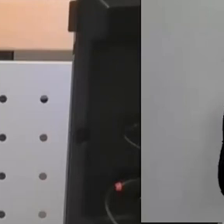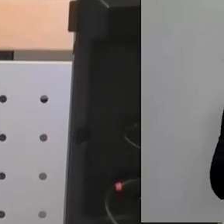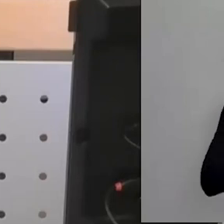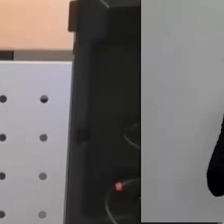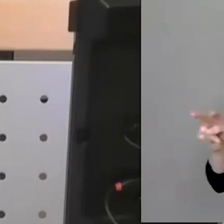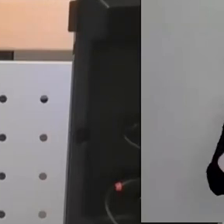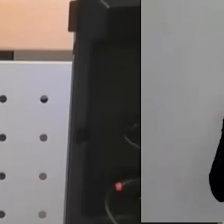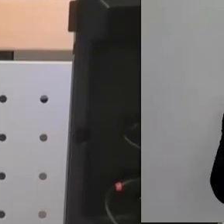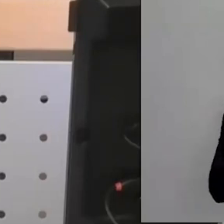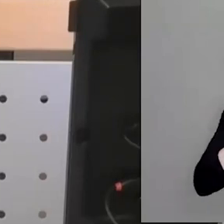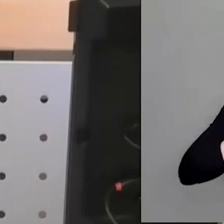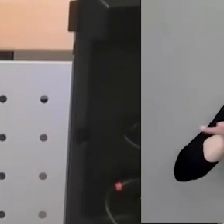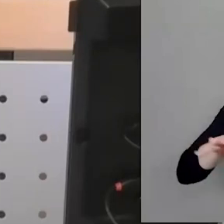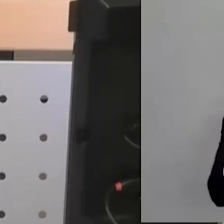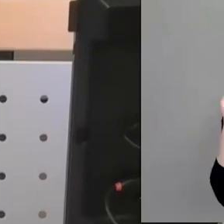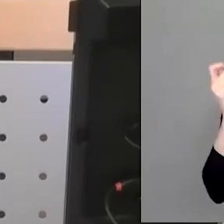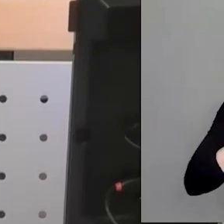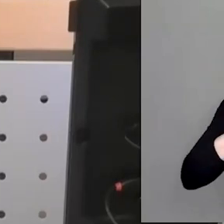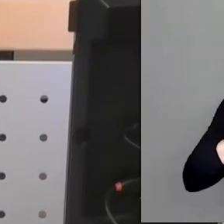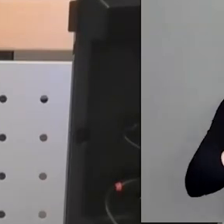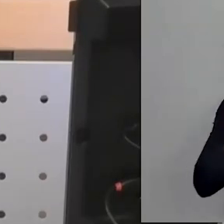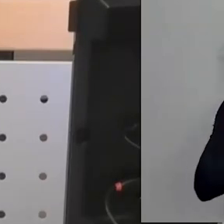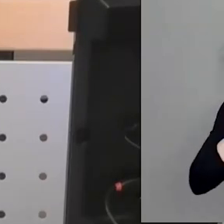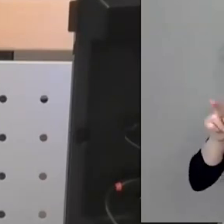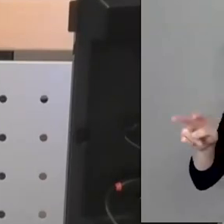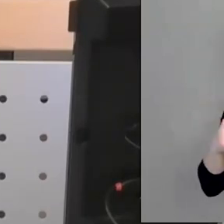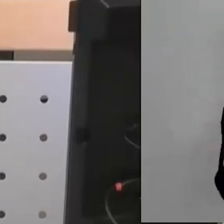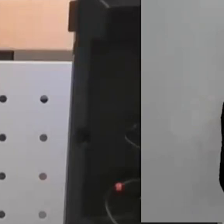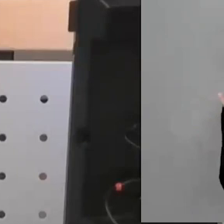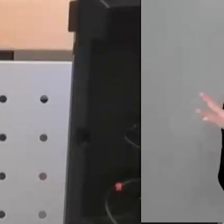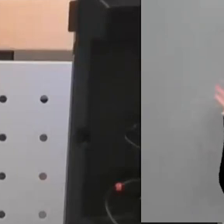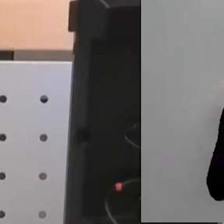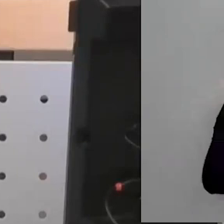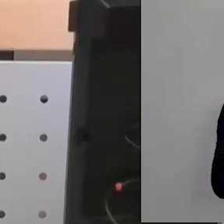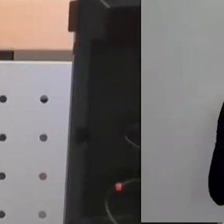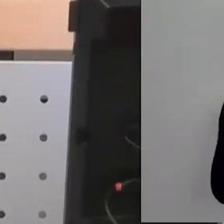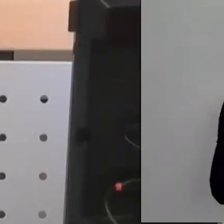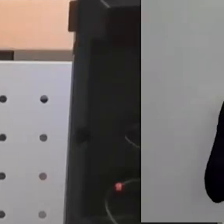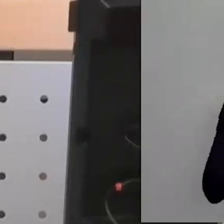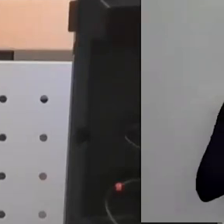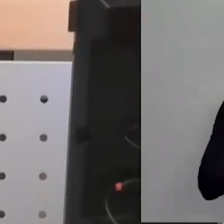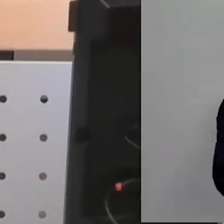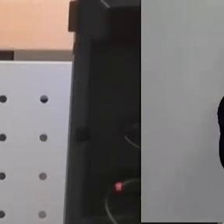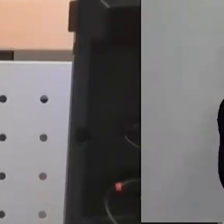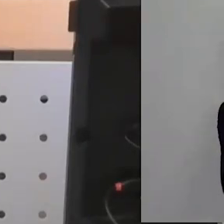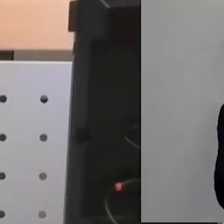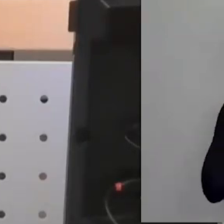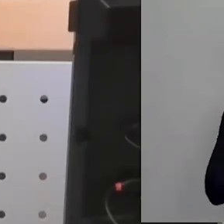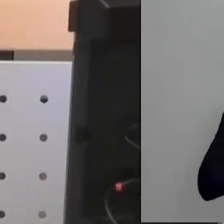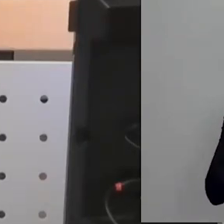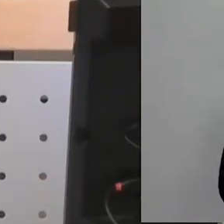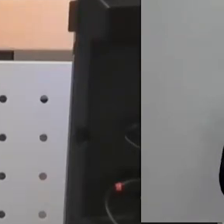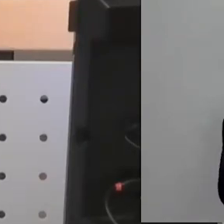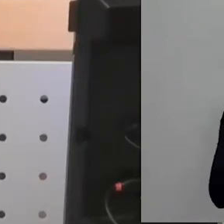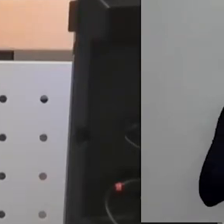Medien ist sehr differenziert, weil es vom Profil der Schule und von dem Konzept der Schule abhängt. Wir wollen in